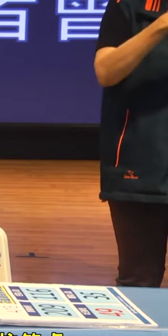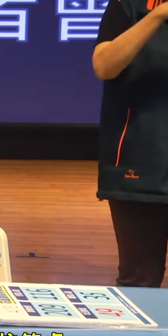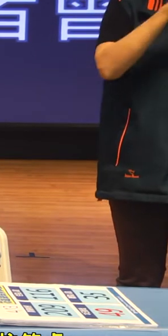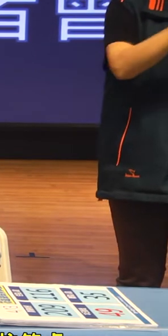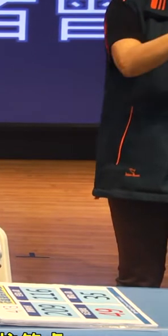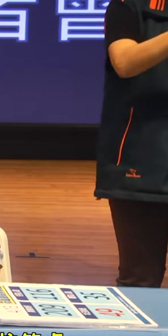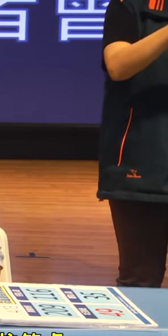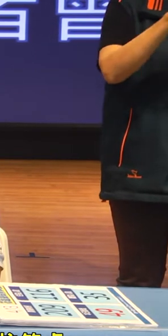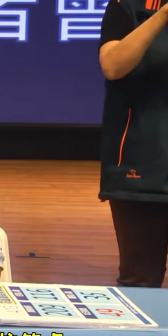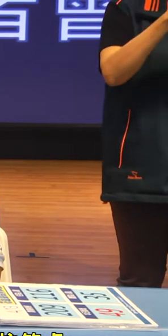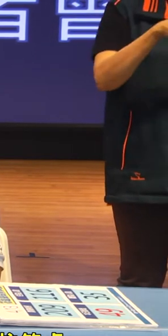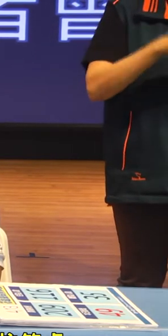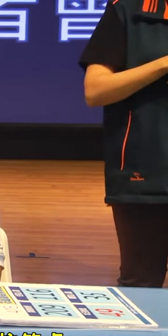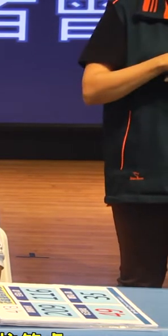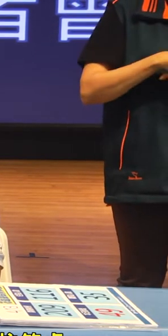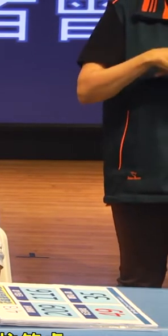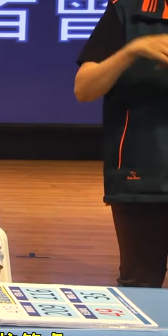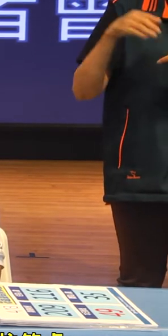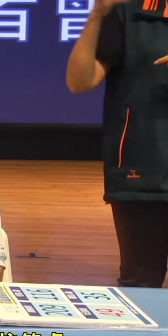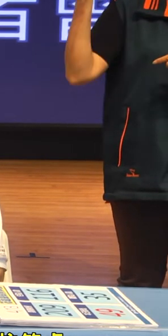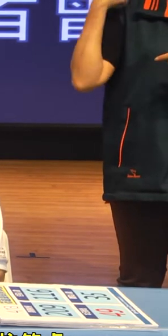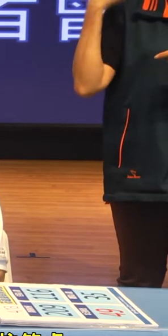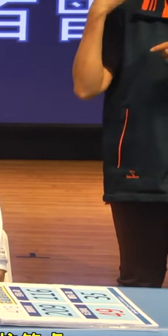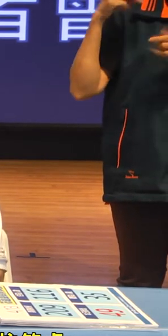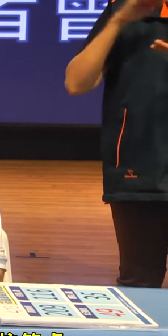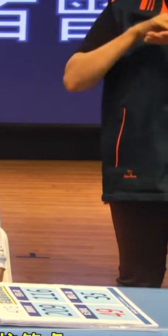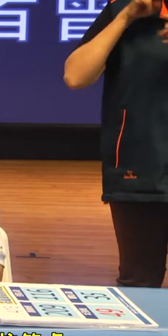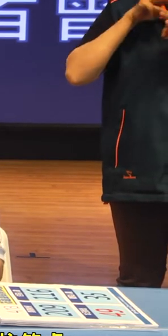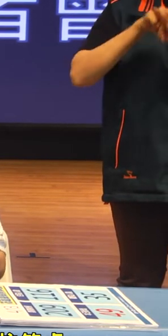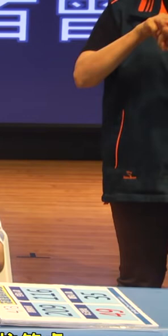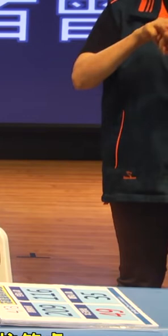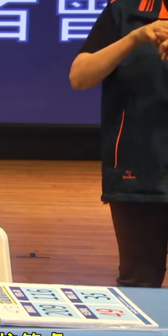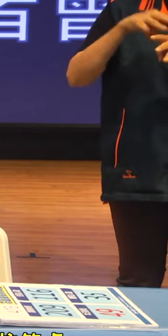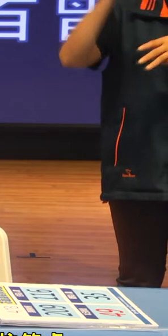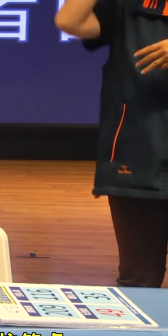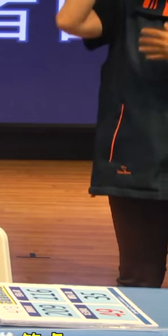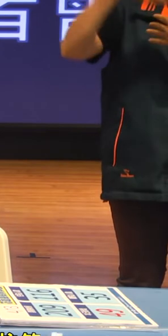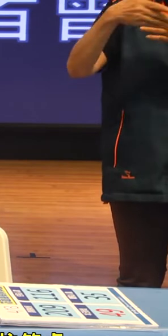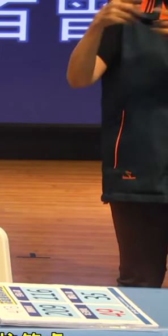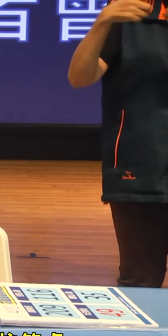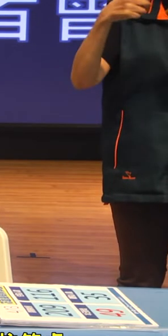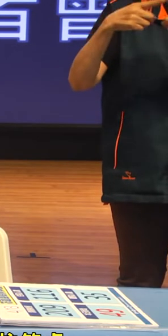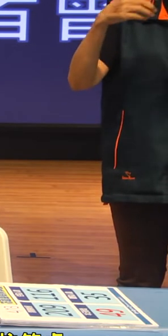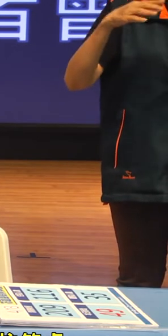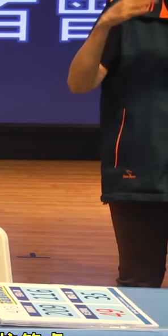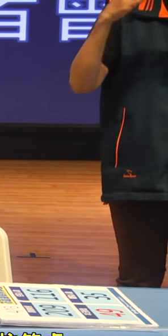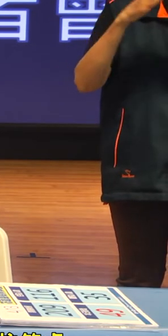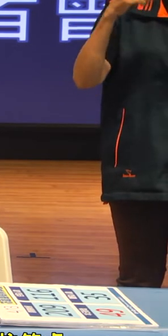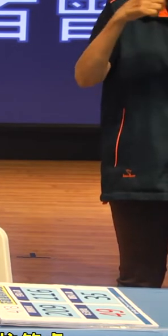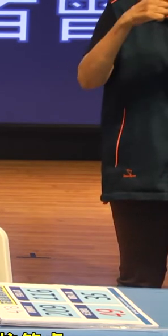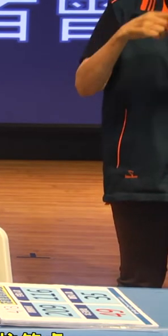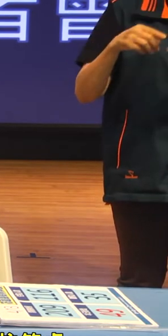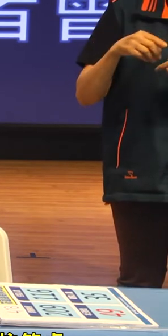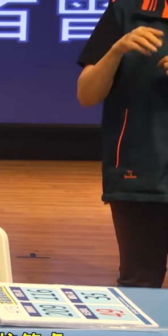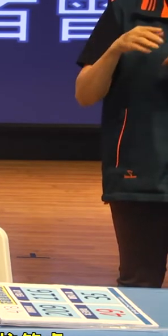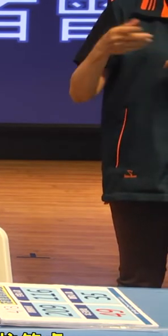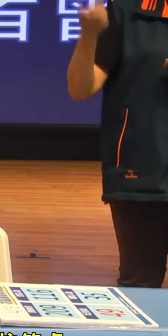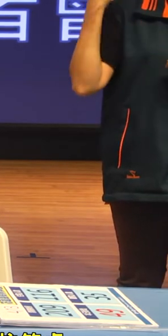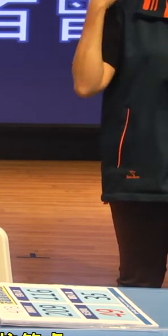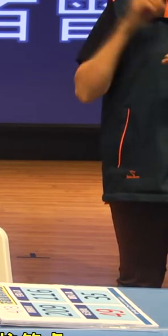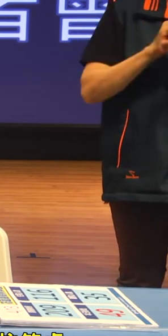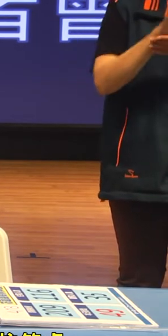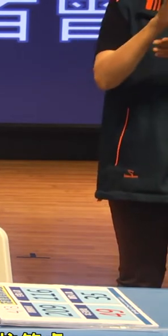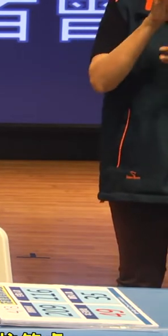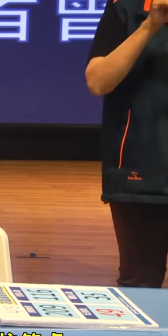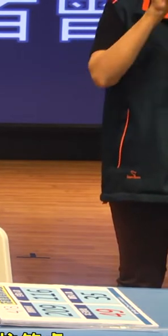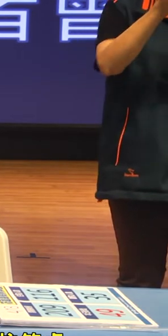还有3个是这个昨天出院的病患的家属啊。病患的家属，也就是昨天我们有报告了一个